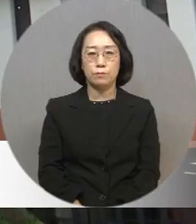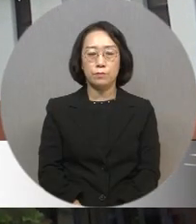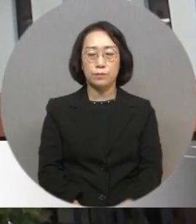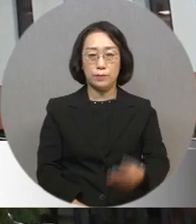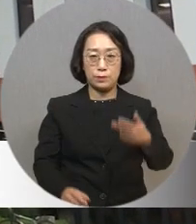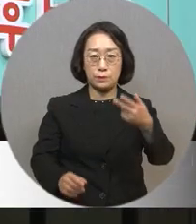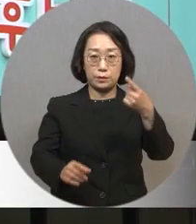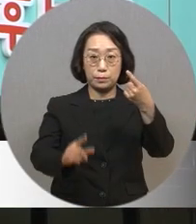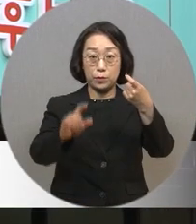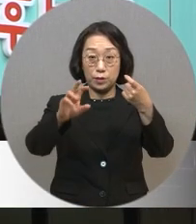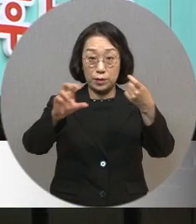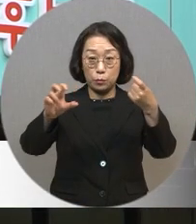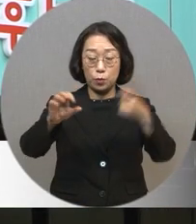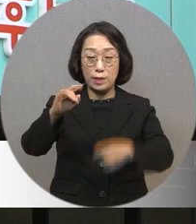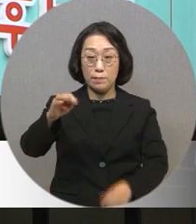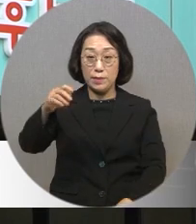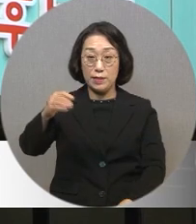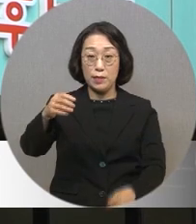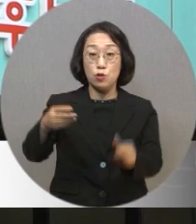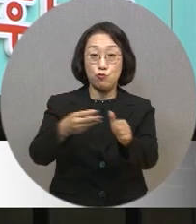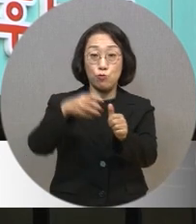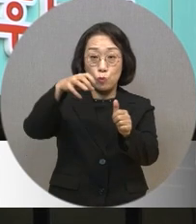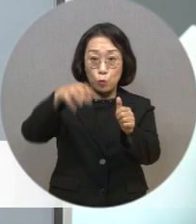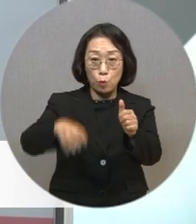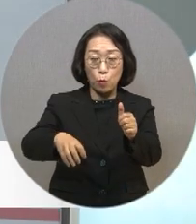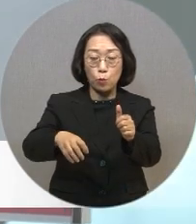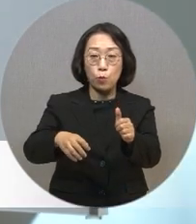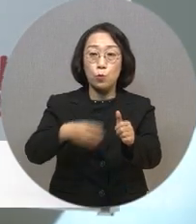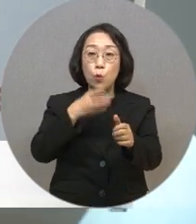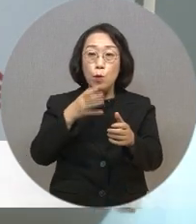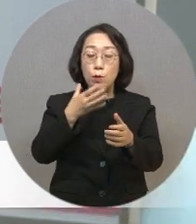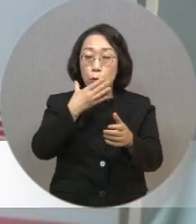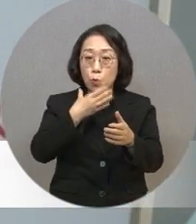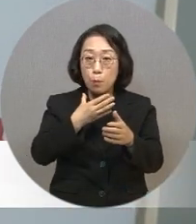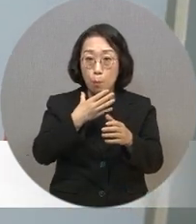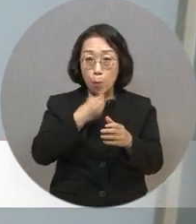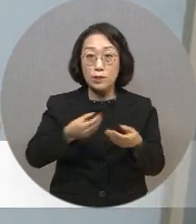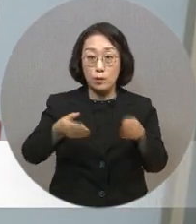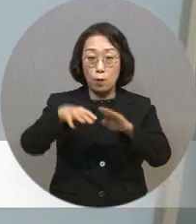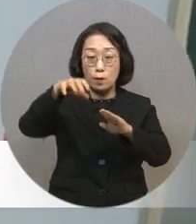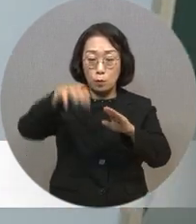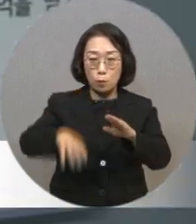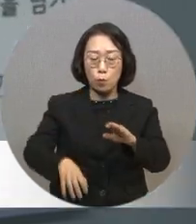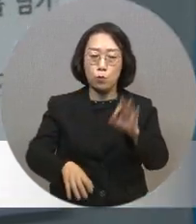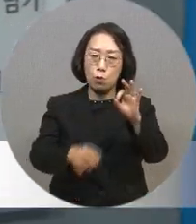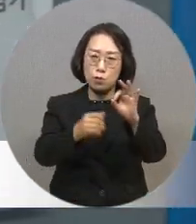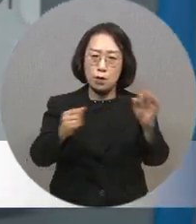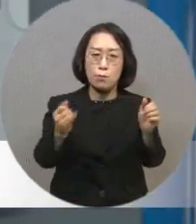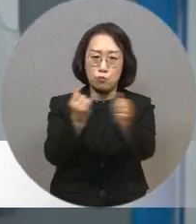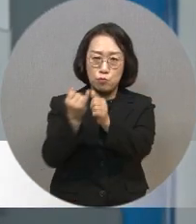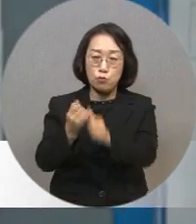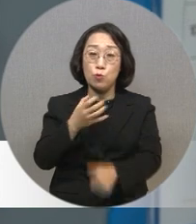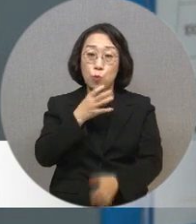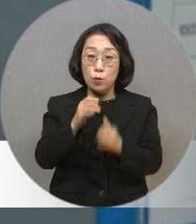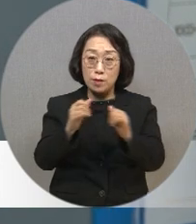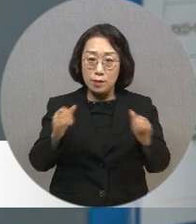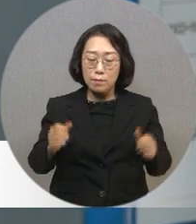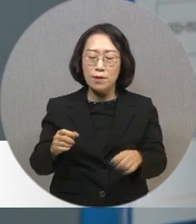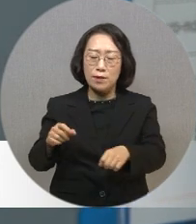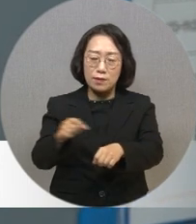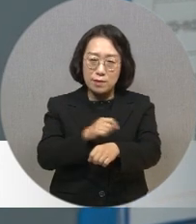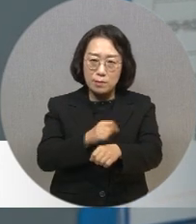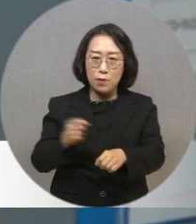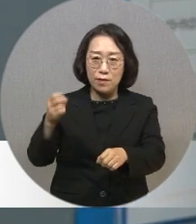지난 25일 임실군 노인종합복지관에서 지역 내 어르신 10쌍을 대상으로 특별한 리마인드